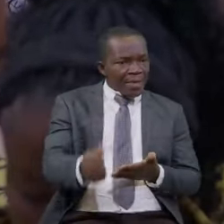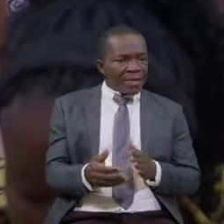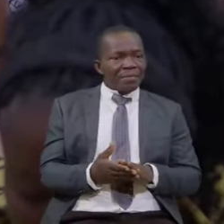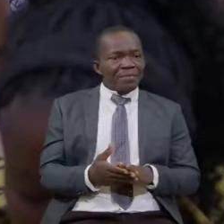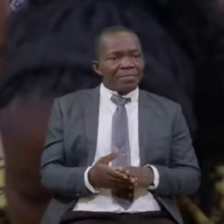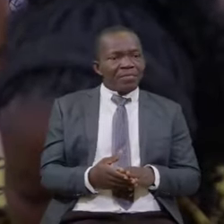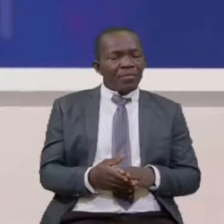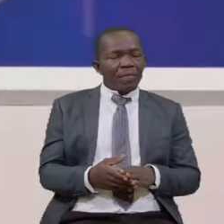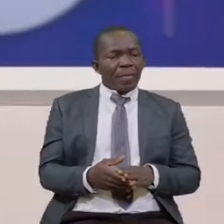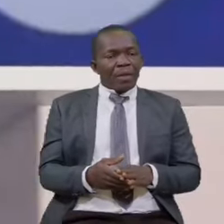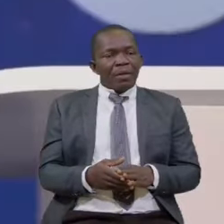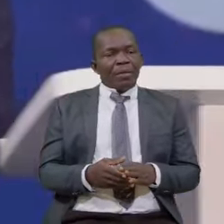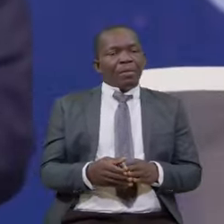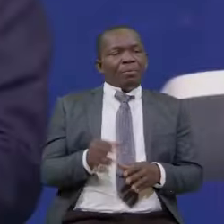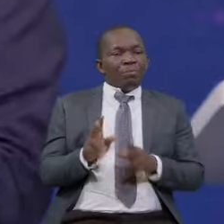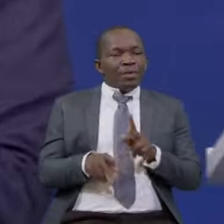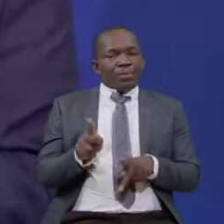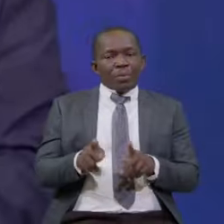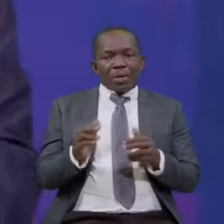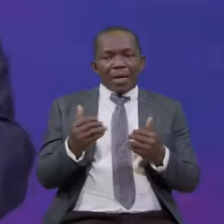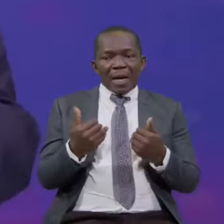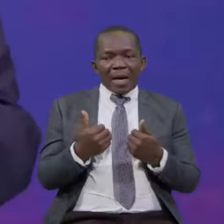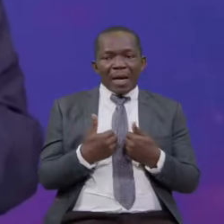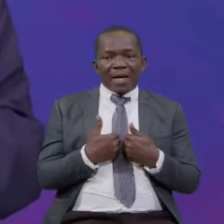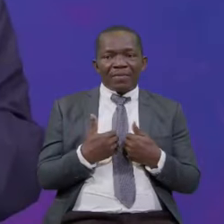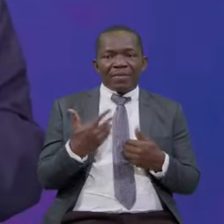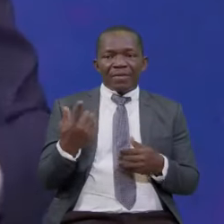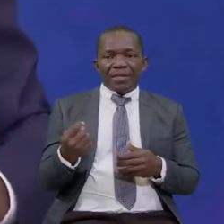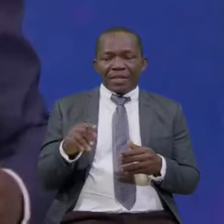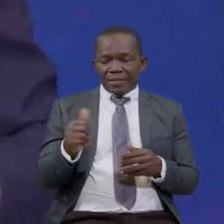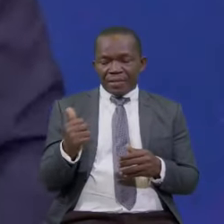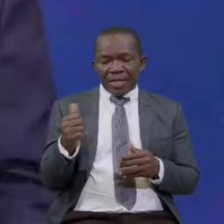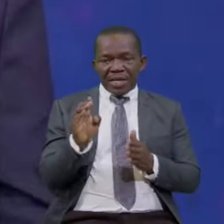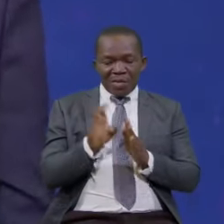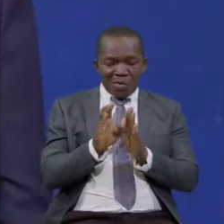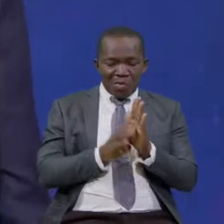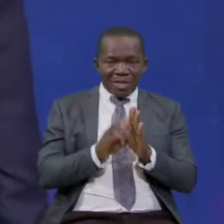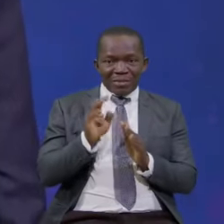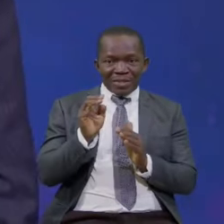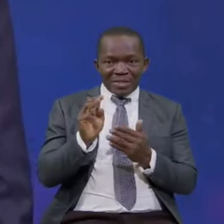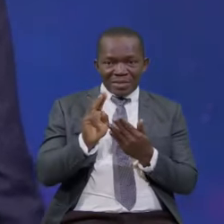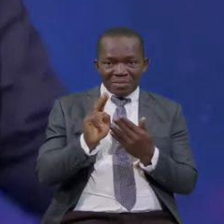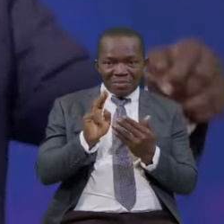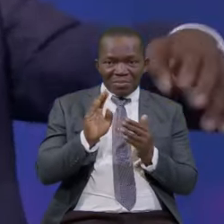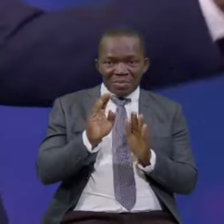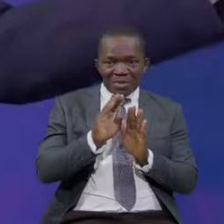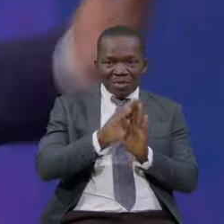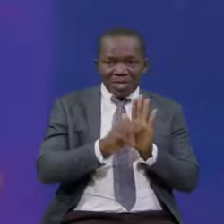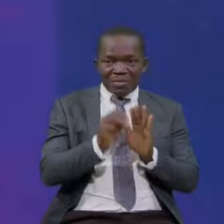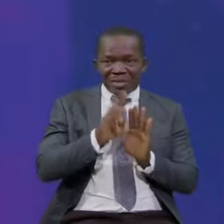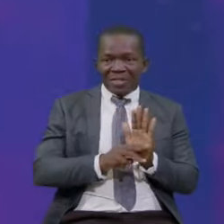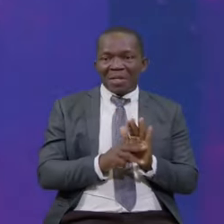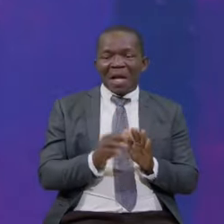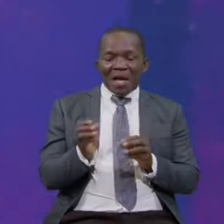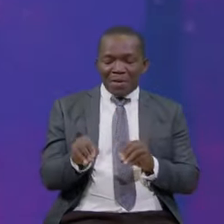amen les gens ont les 10 commandements et il metettre ça au mur mais vous ne g regardez pas ça à tout moment